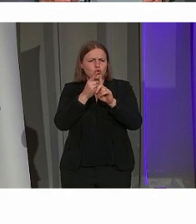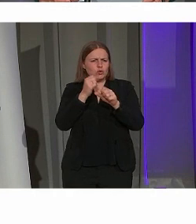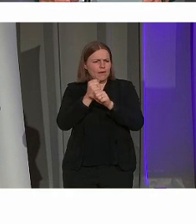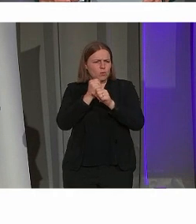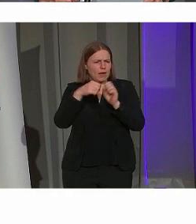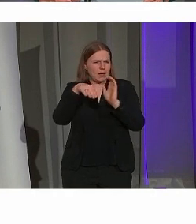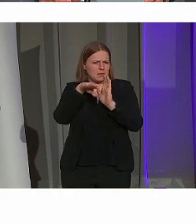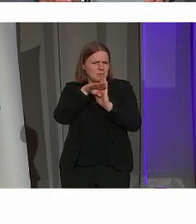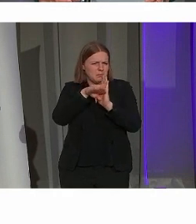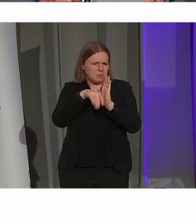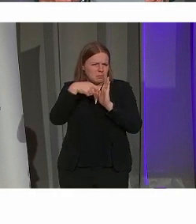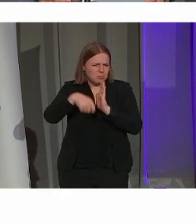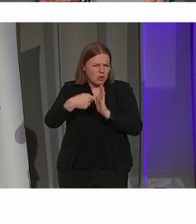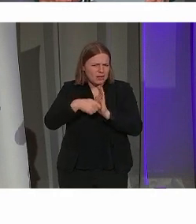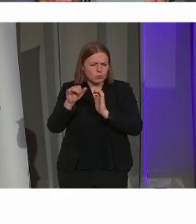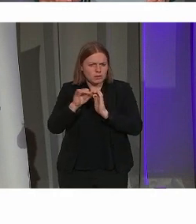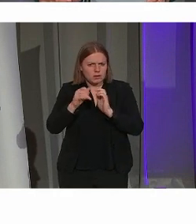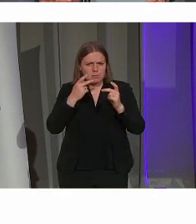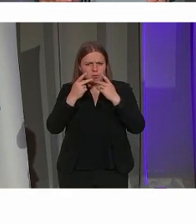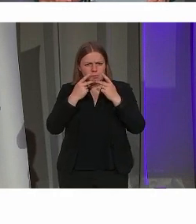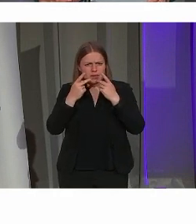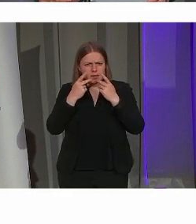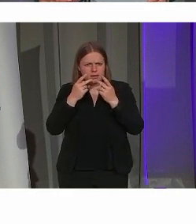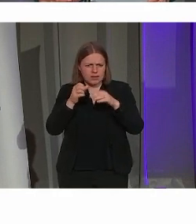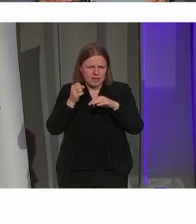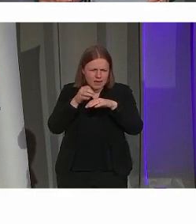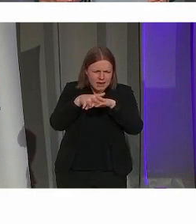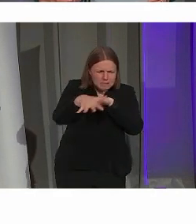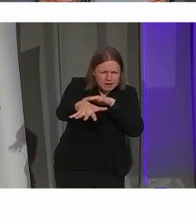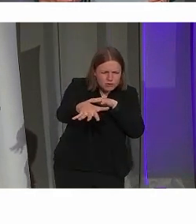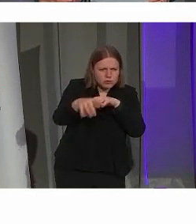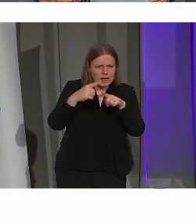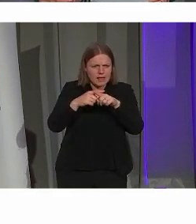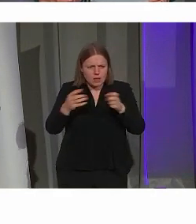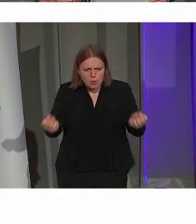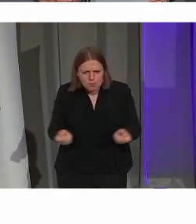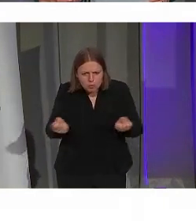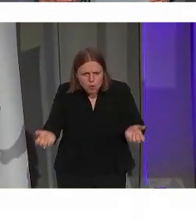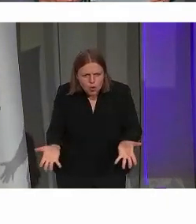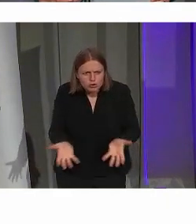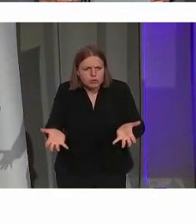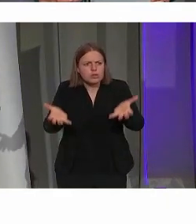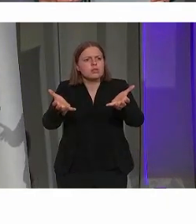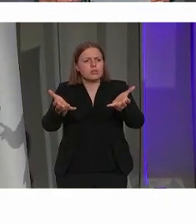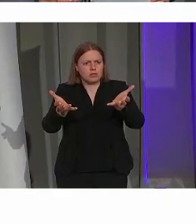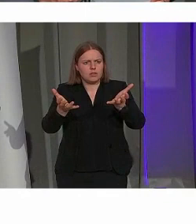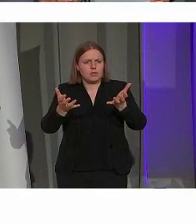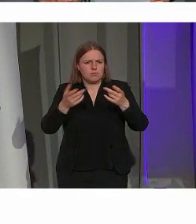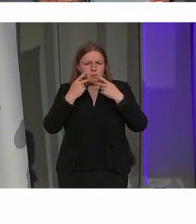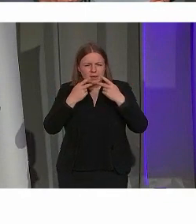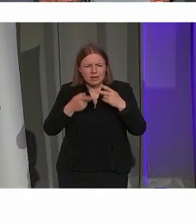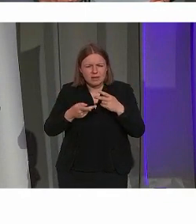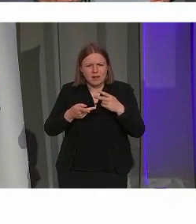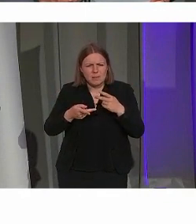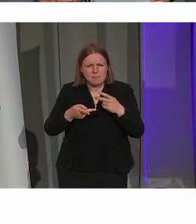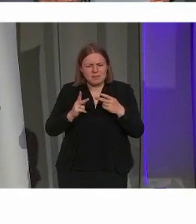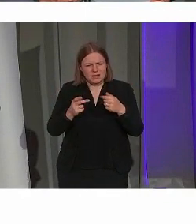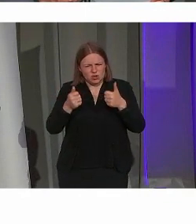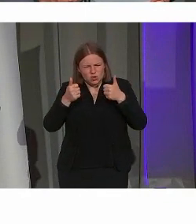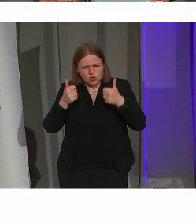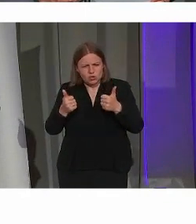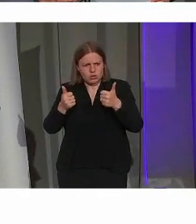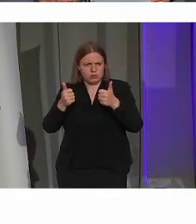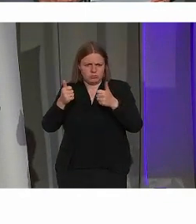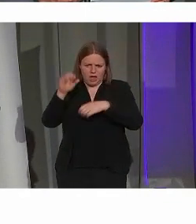was het gisteren. Het doel van het programma is als volgt. Het wil het volgende promoten. Het